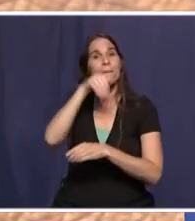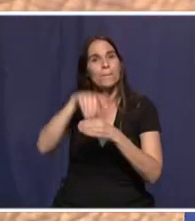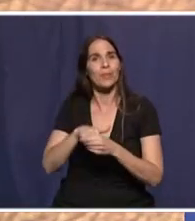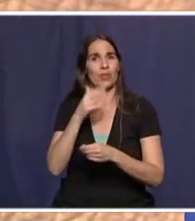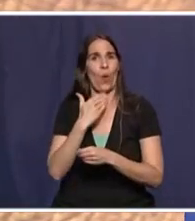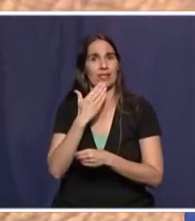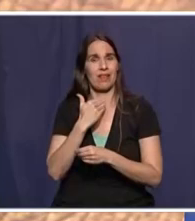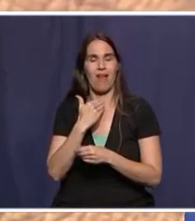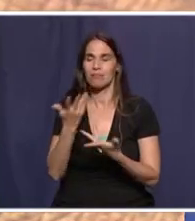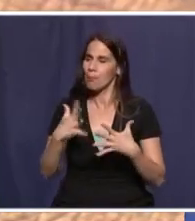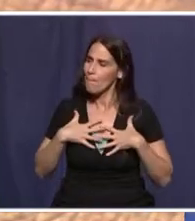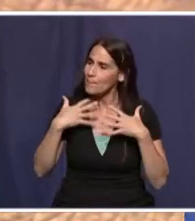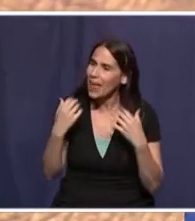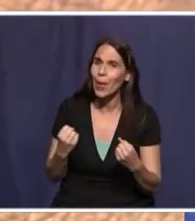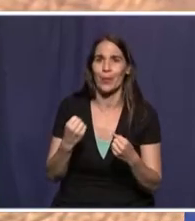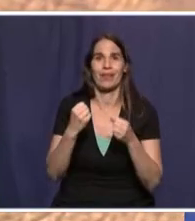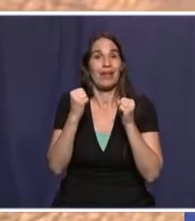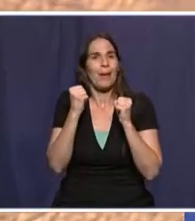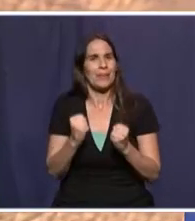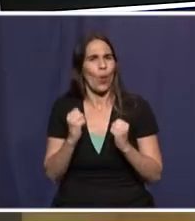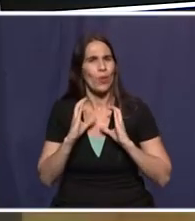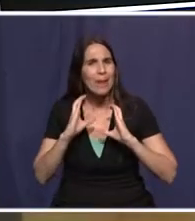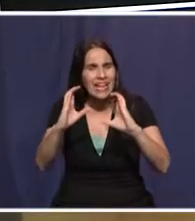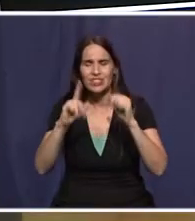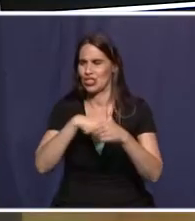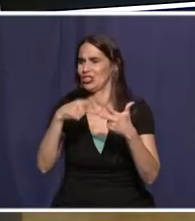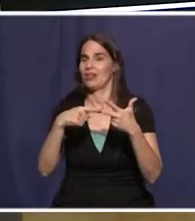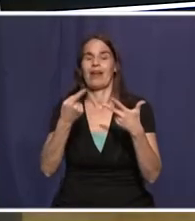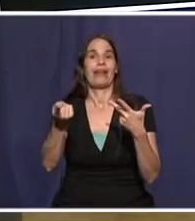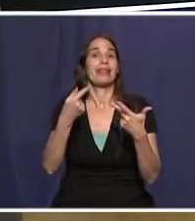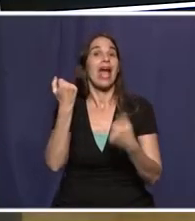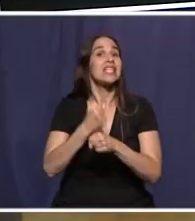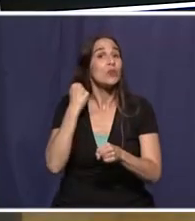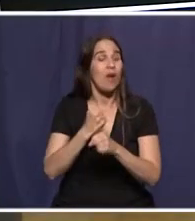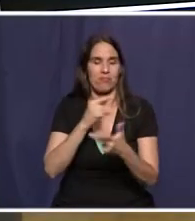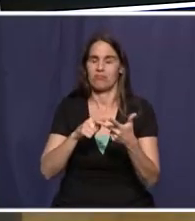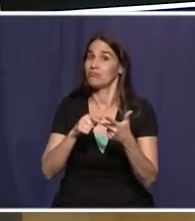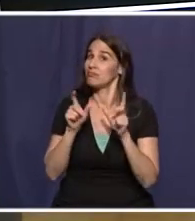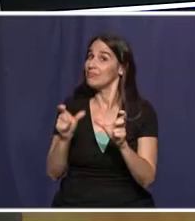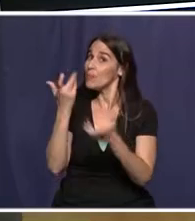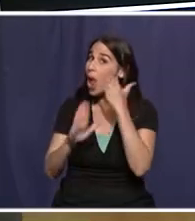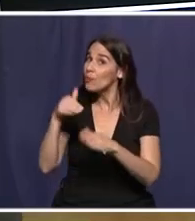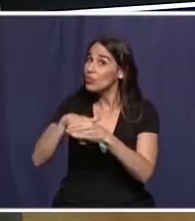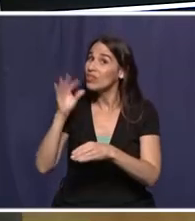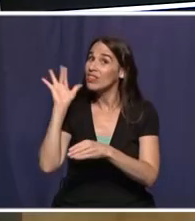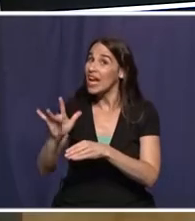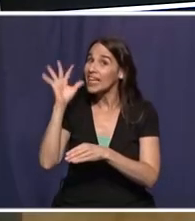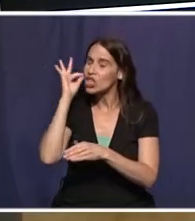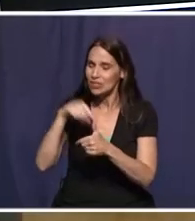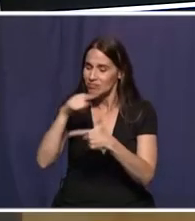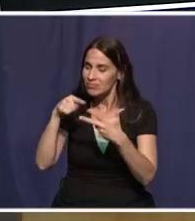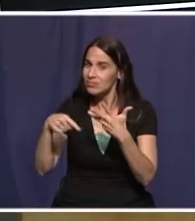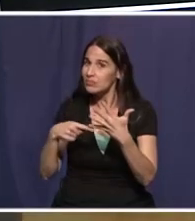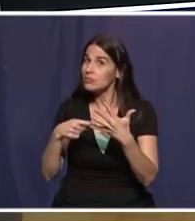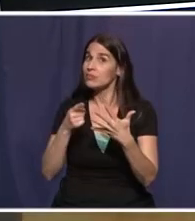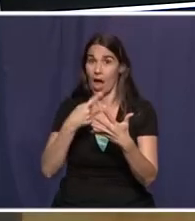ישראל, בבריאות, בפתיחות בדרכים, בתעסוקה, במניעת אלימות כלפי נשים. הרמנו קול גם כשהדבר